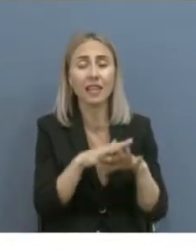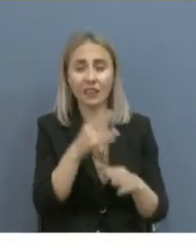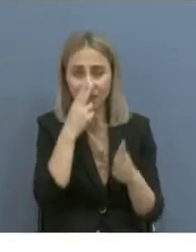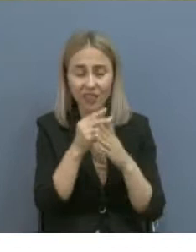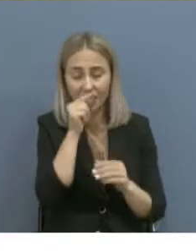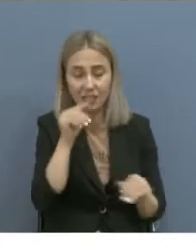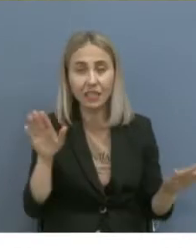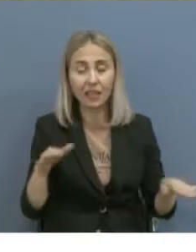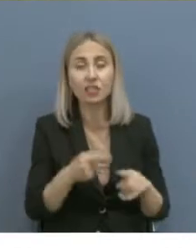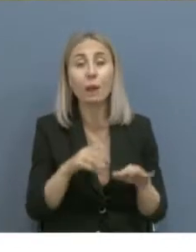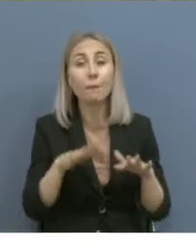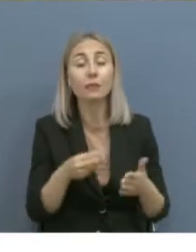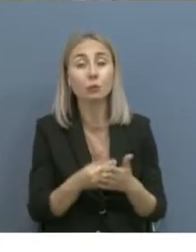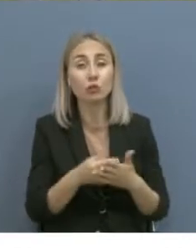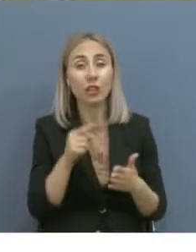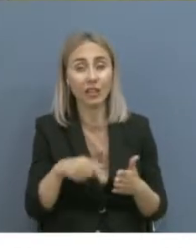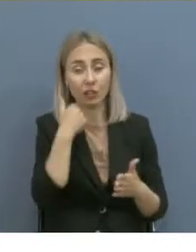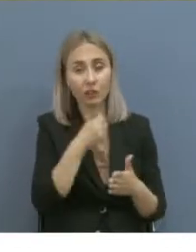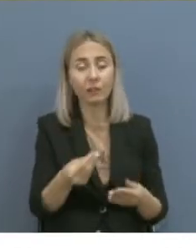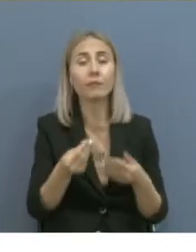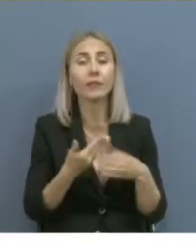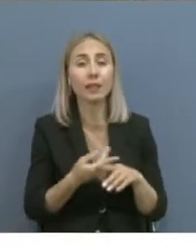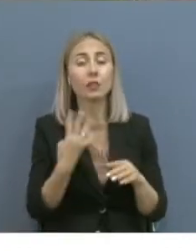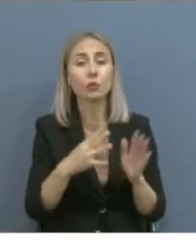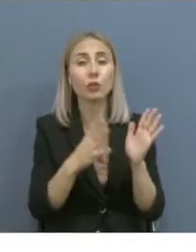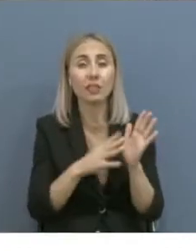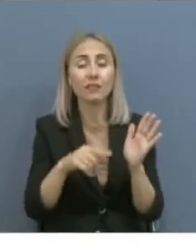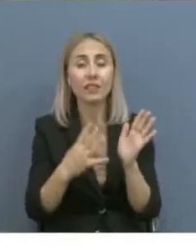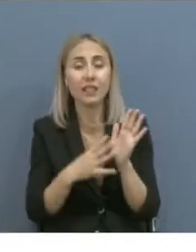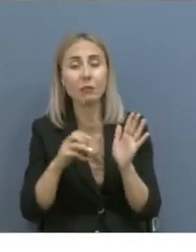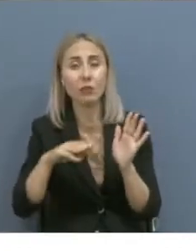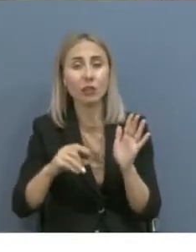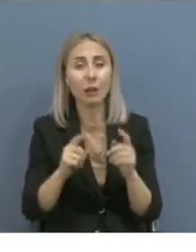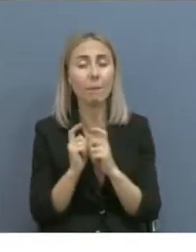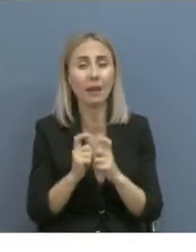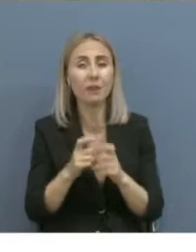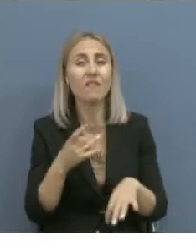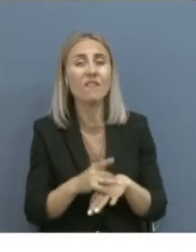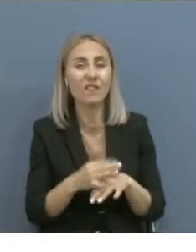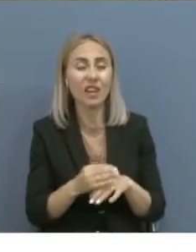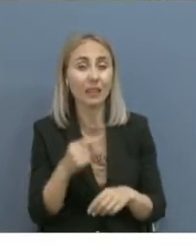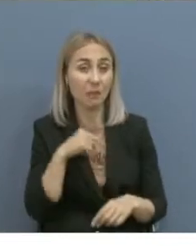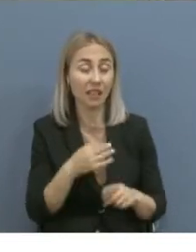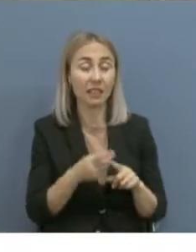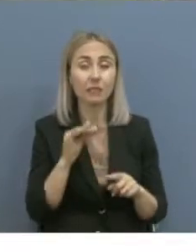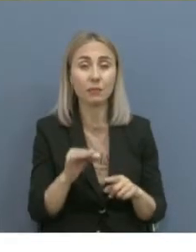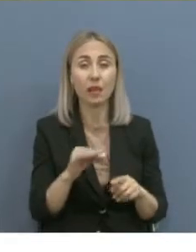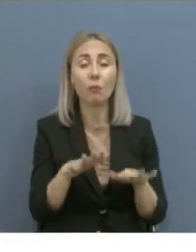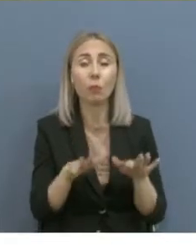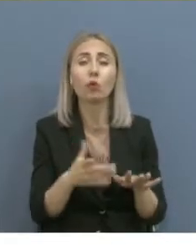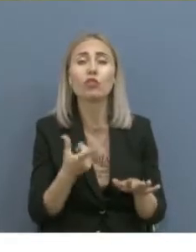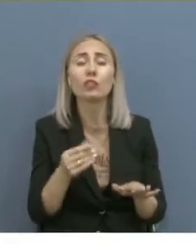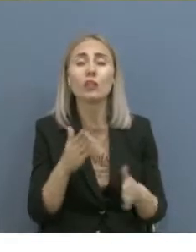49,9 миллион теңге бөлінді. Шегіртке жайылады мыс деген аймақ 34705 гектарды құрайды. Маусымның